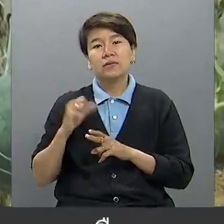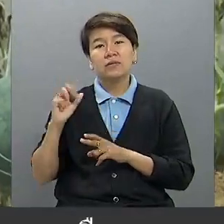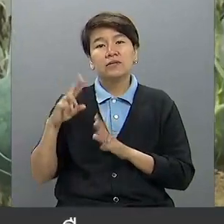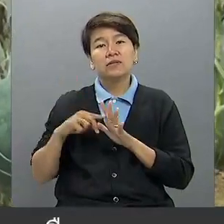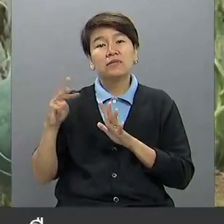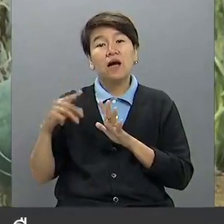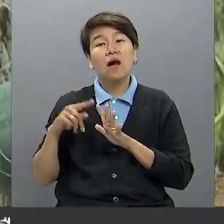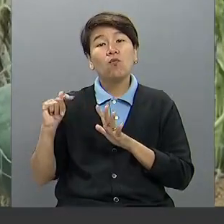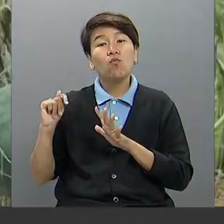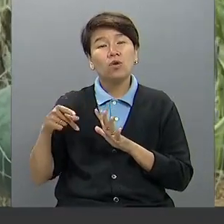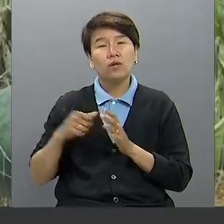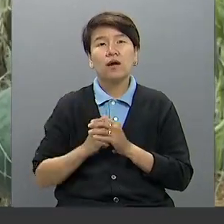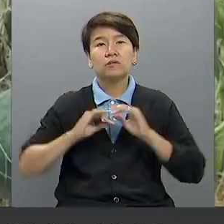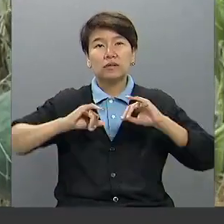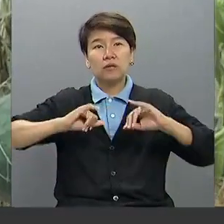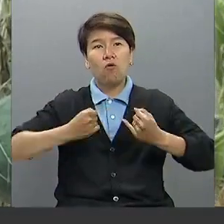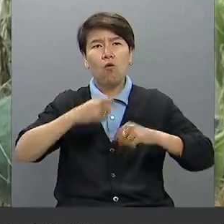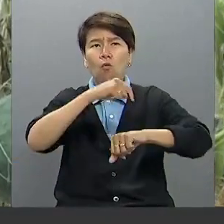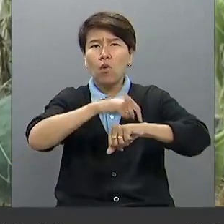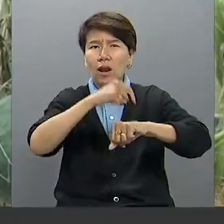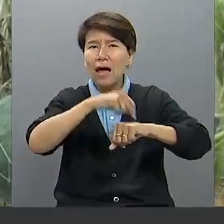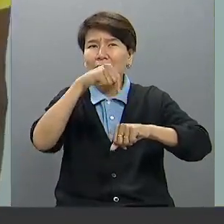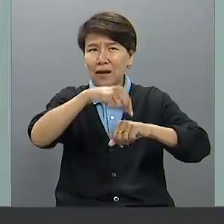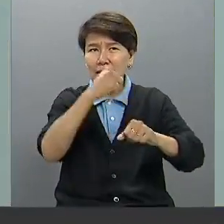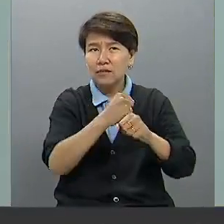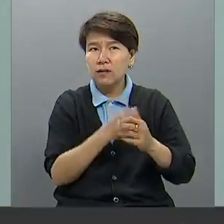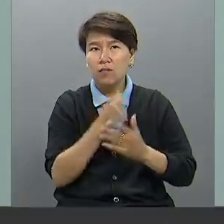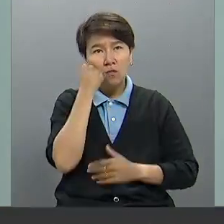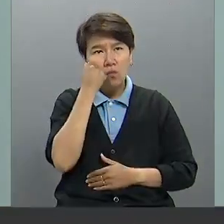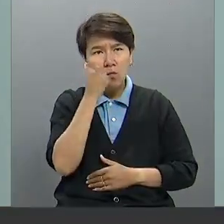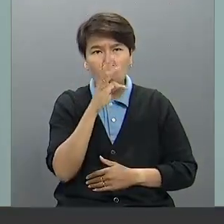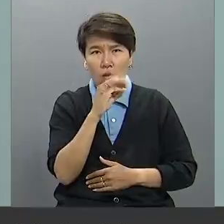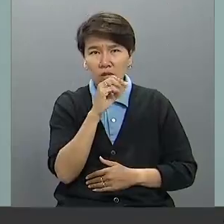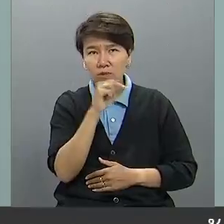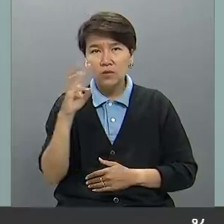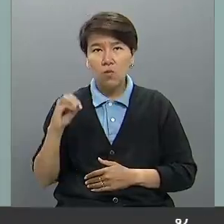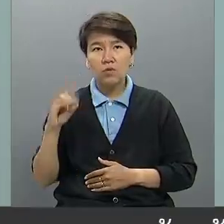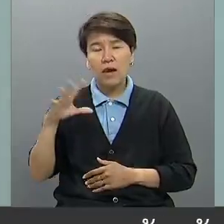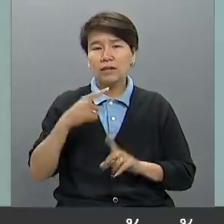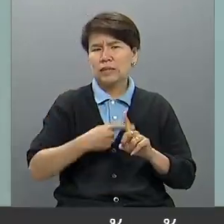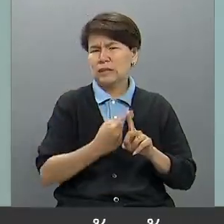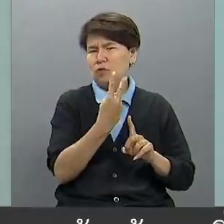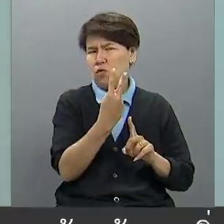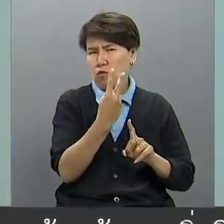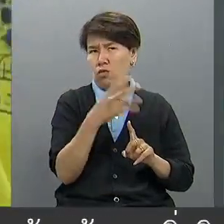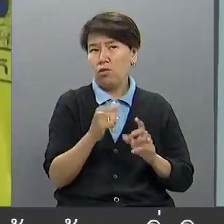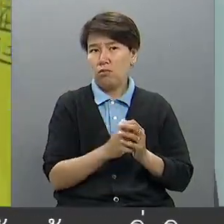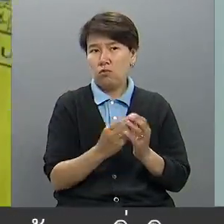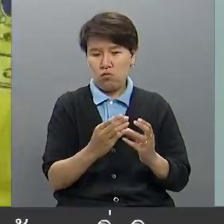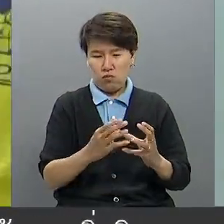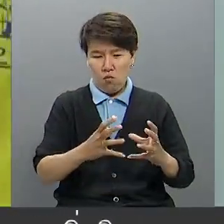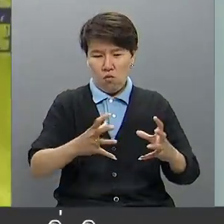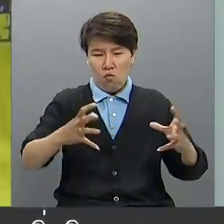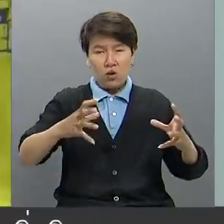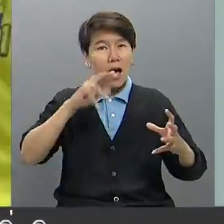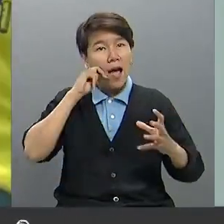าการปลูกแตงโมเนี่ยไม่นานมากนะครับ60ถึง65วันก็2เดือนนะครับให้ผลผลิตแล้วแต่ละลูกน้ำหนัก3